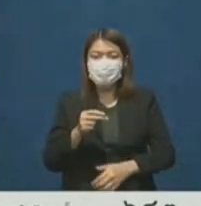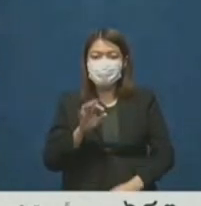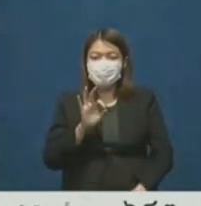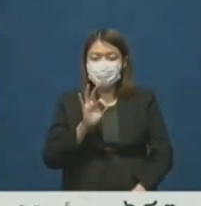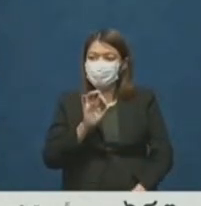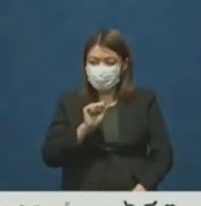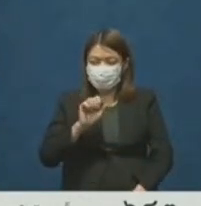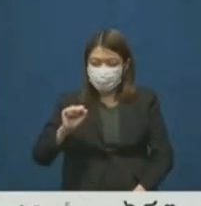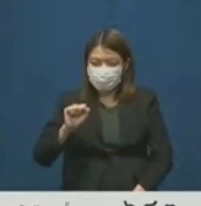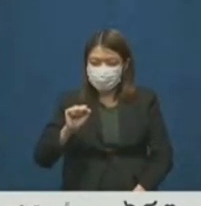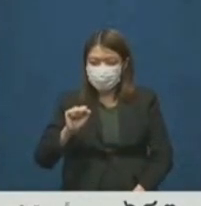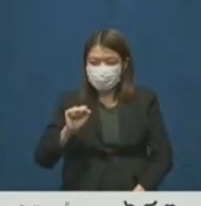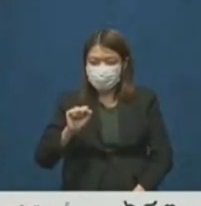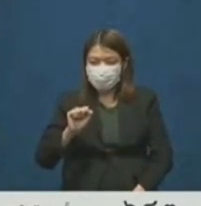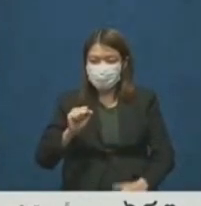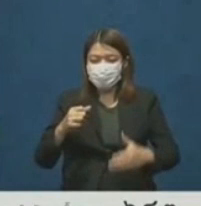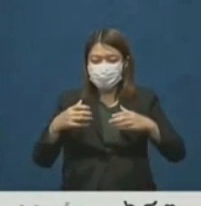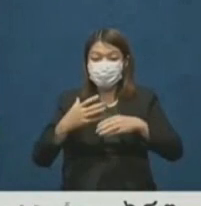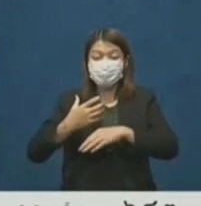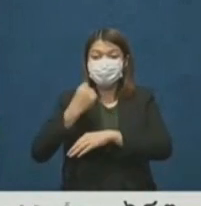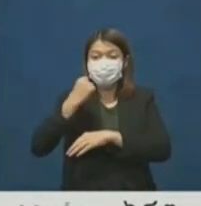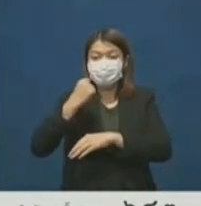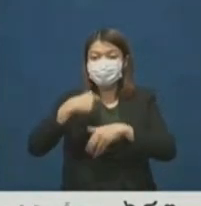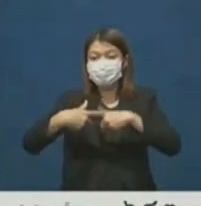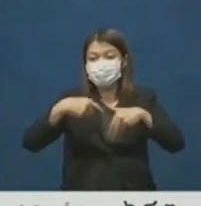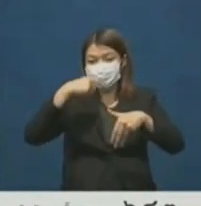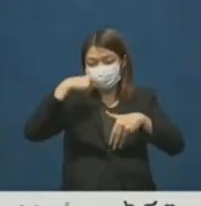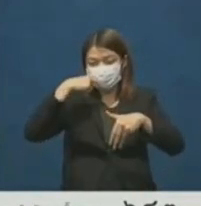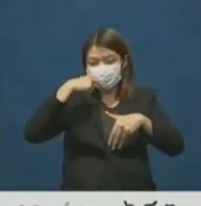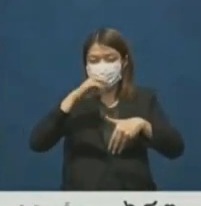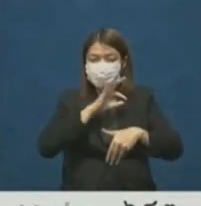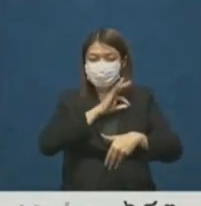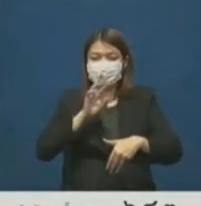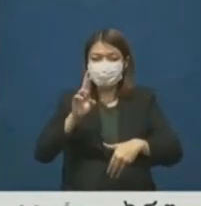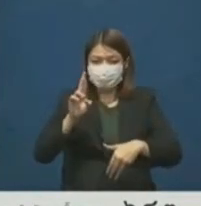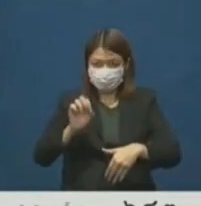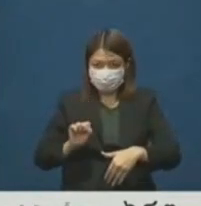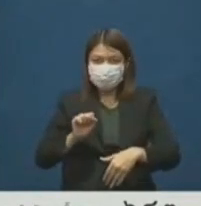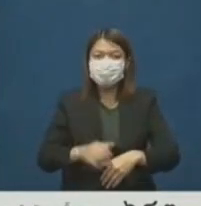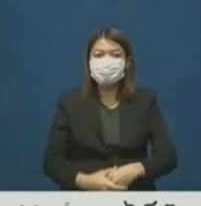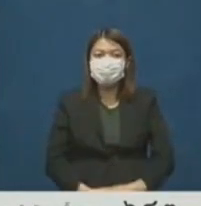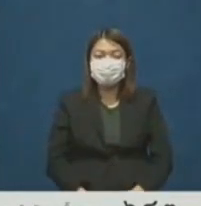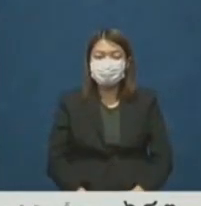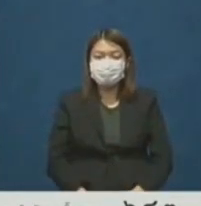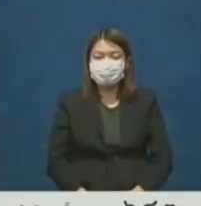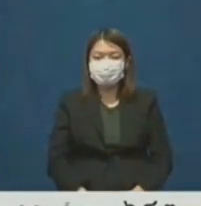าผู้แทนราษฎรบัญชีรายชื่อพรรคพลังท้องถิ่นไทยในฐานะสมาชิกรัฐสภาท่